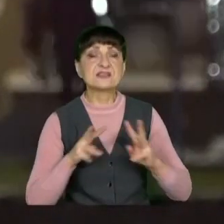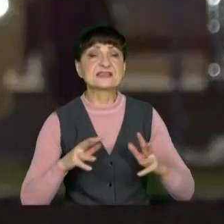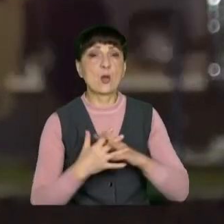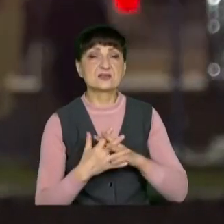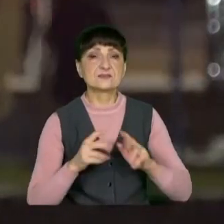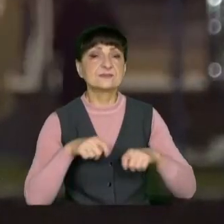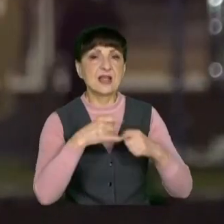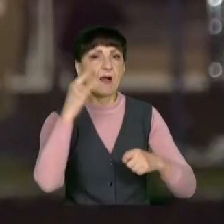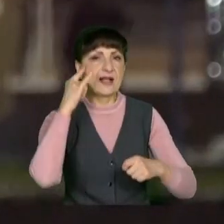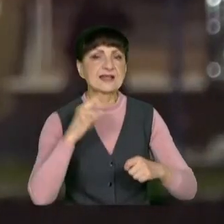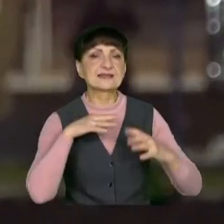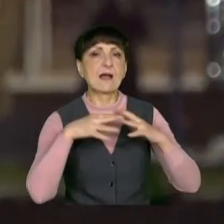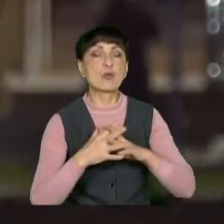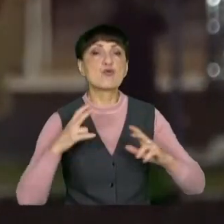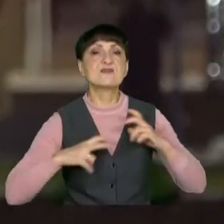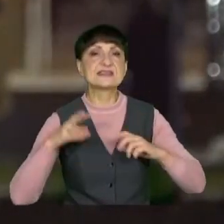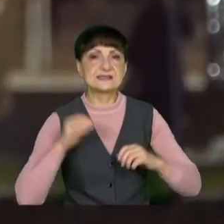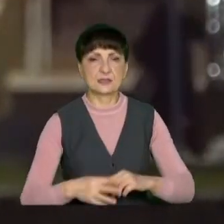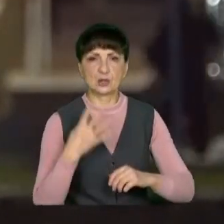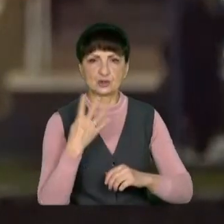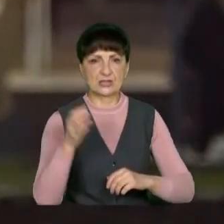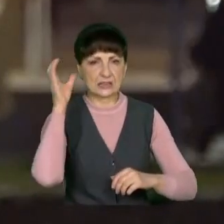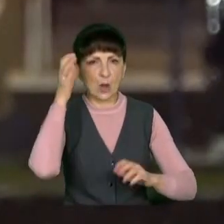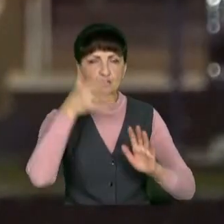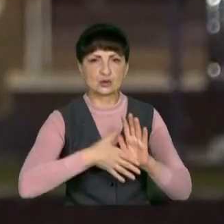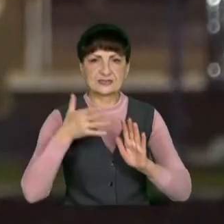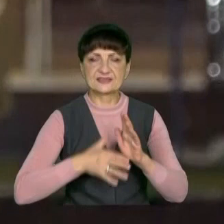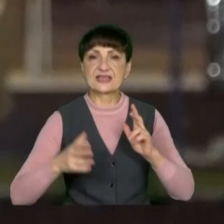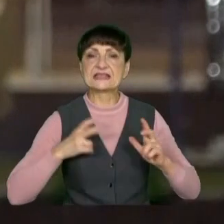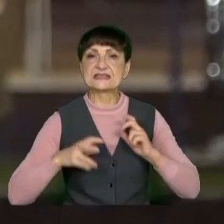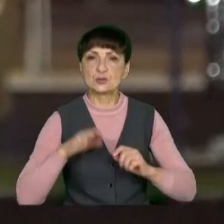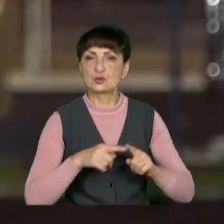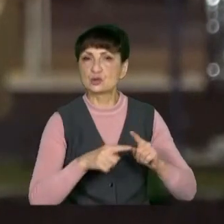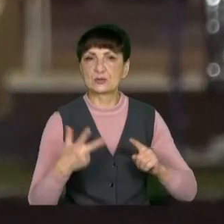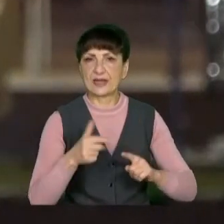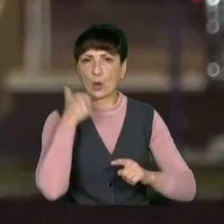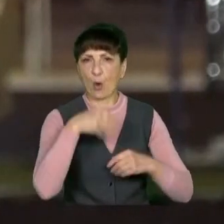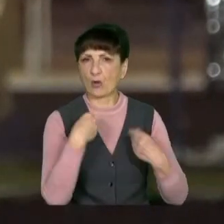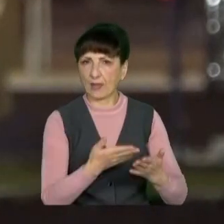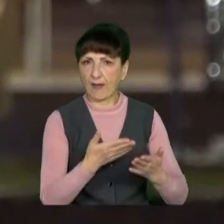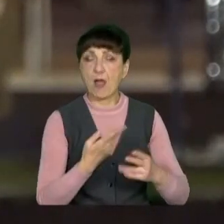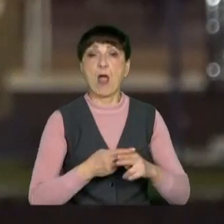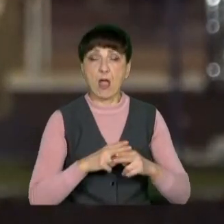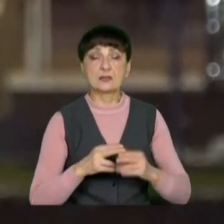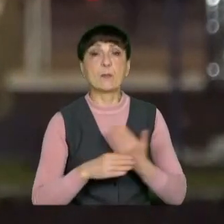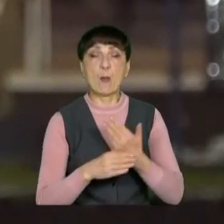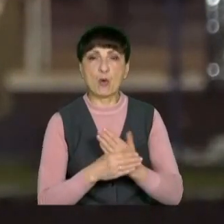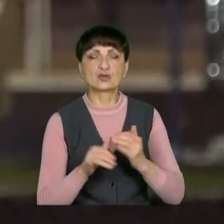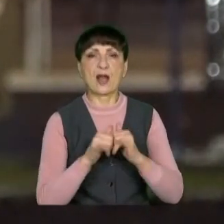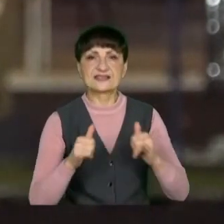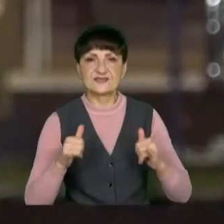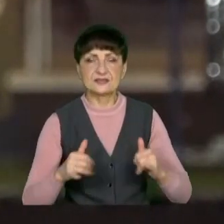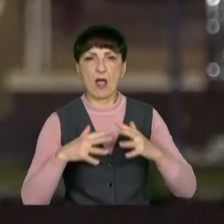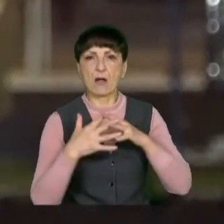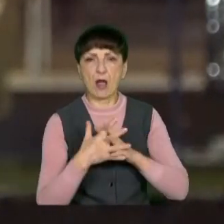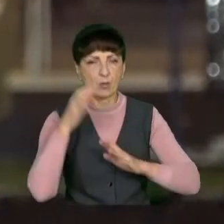управление Казахскому аграрному университету 4 научно-исследовательских института сроком на 3 года. Это даст толчок в развитии